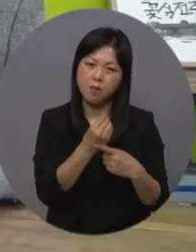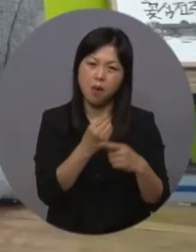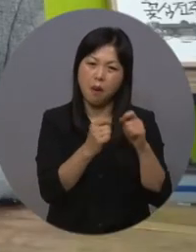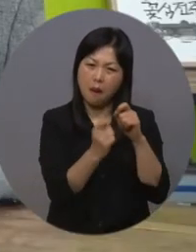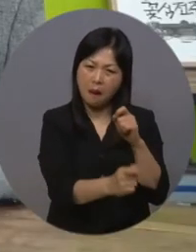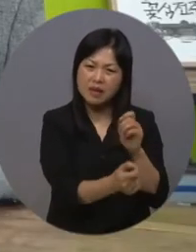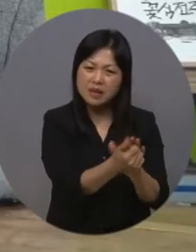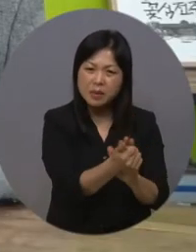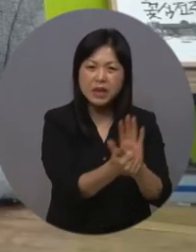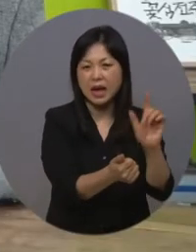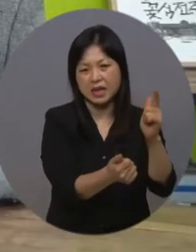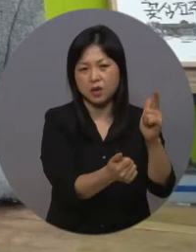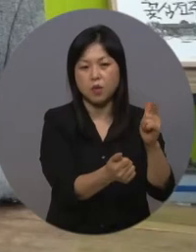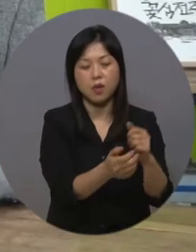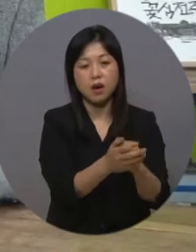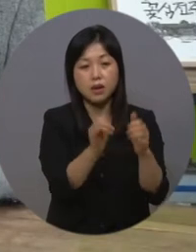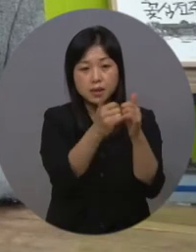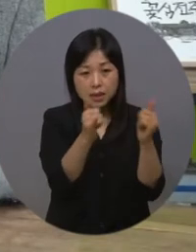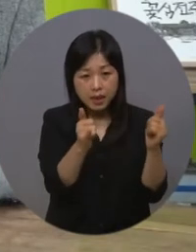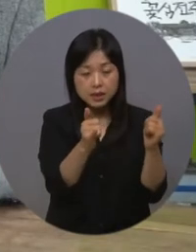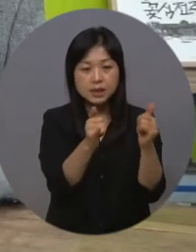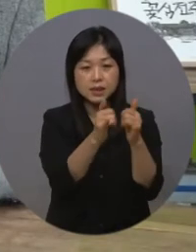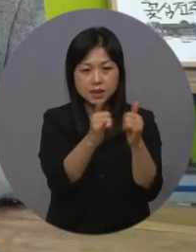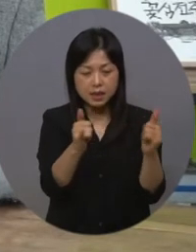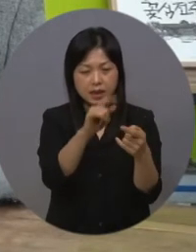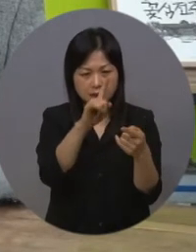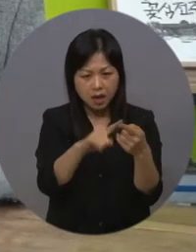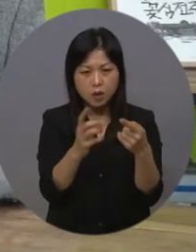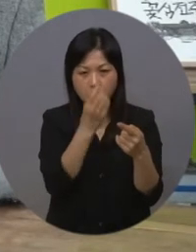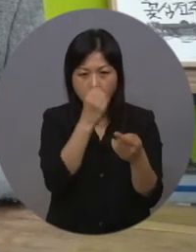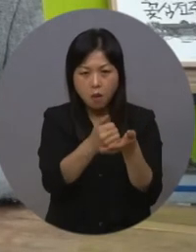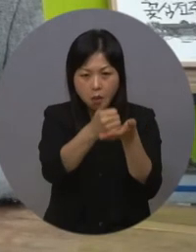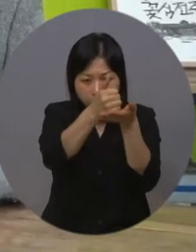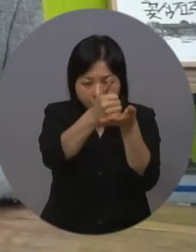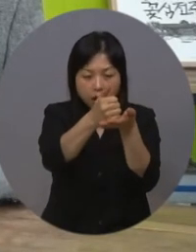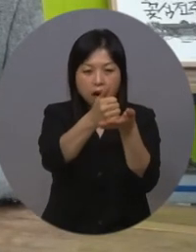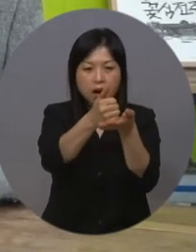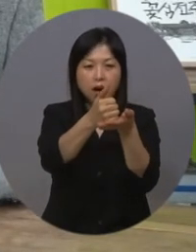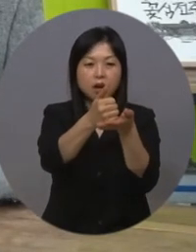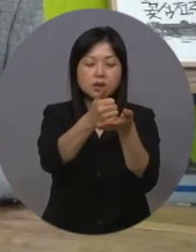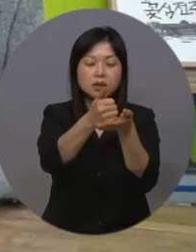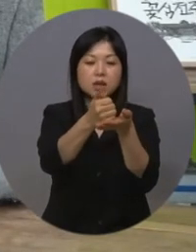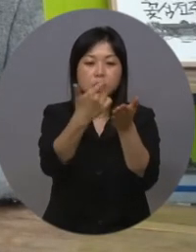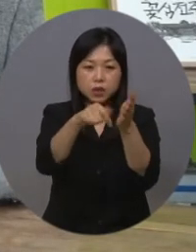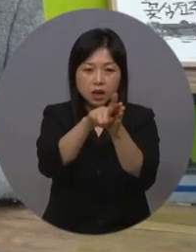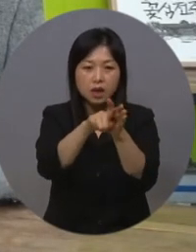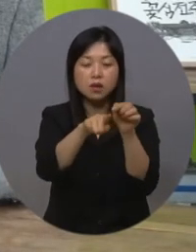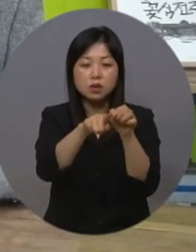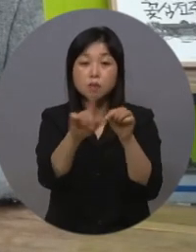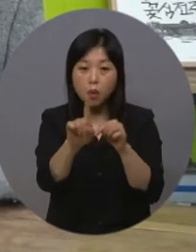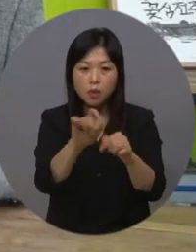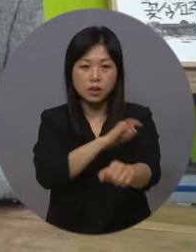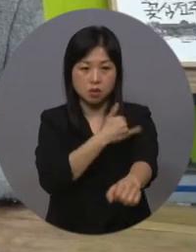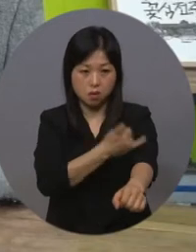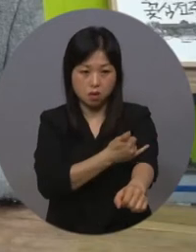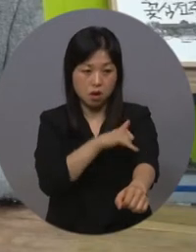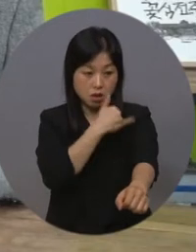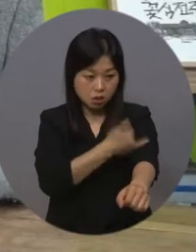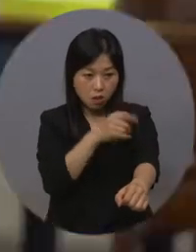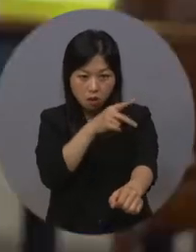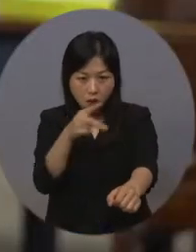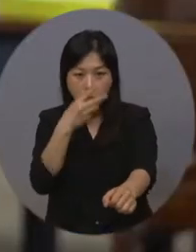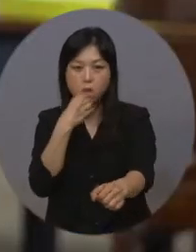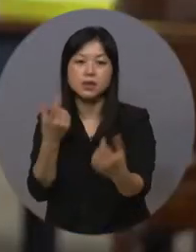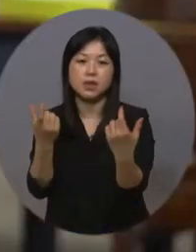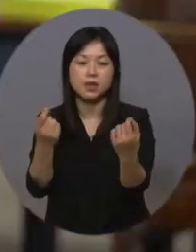인간이 인간으로서 존엄성을 인정받는 가장 본질적 요소 저는 이게 인권 그리고 그 인권은 바로 복지라는 생각을